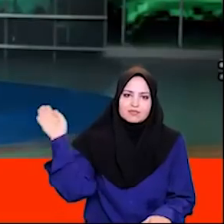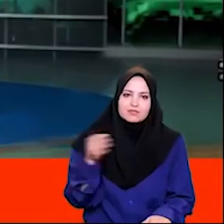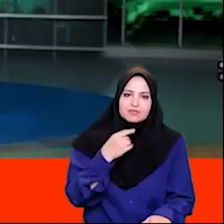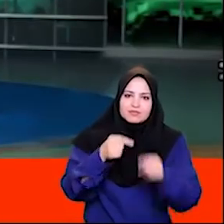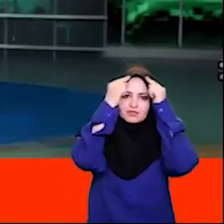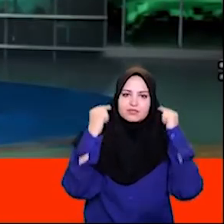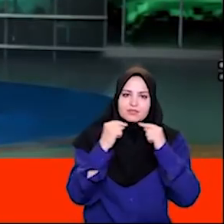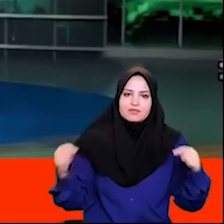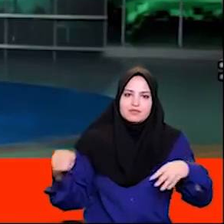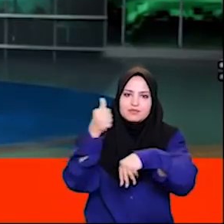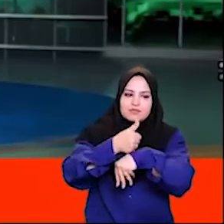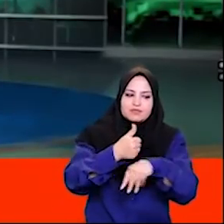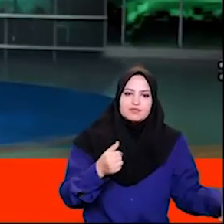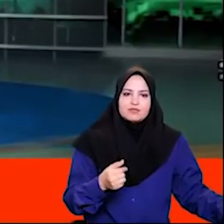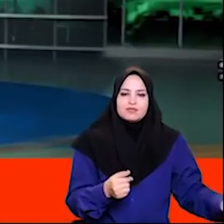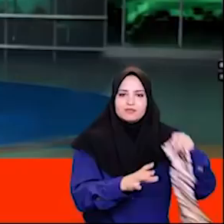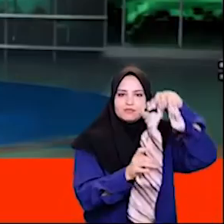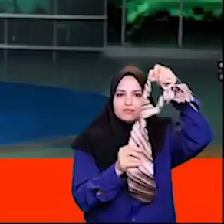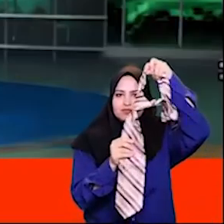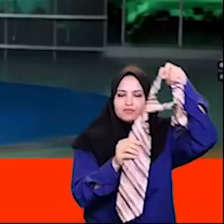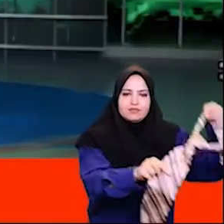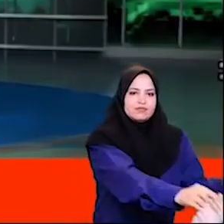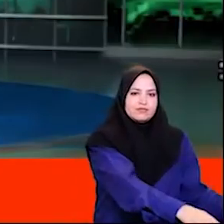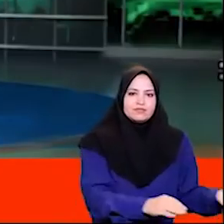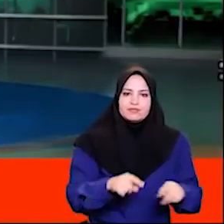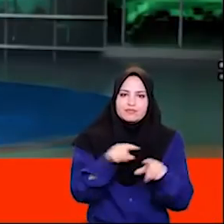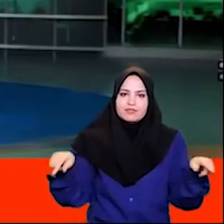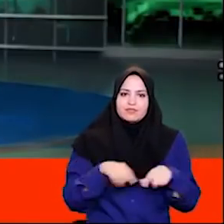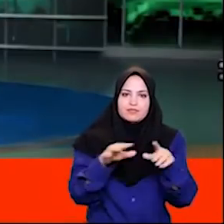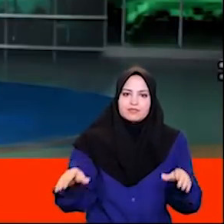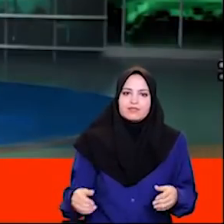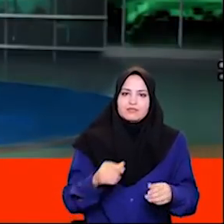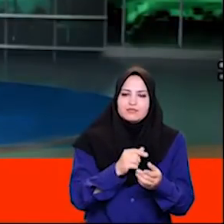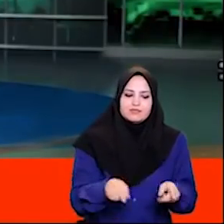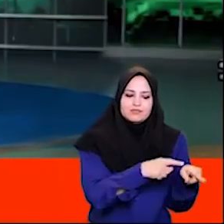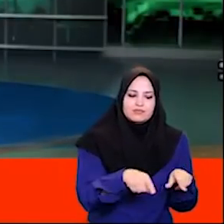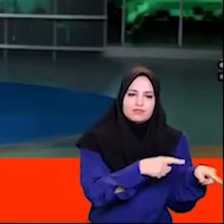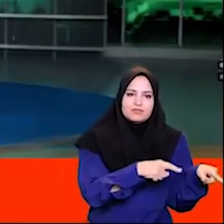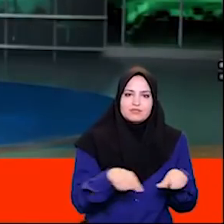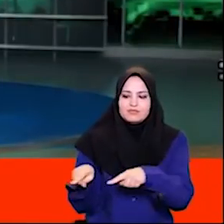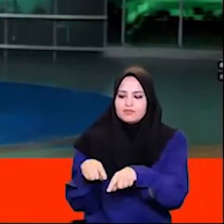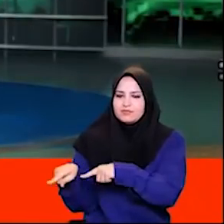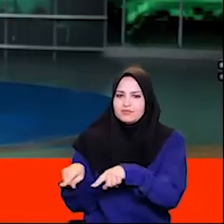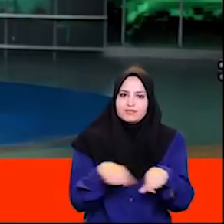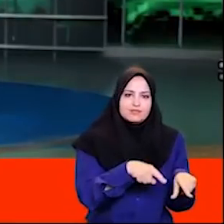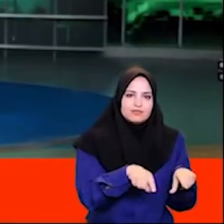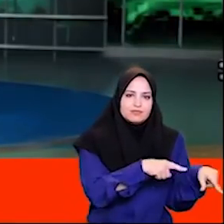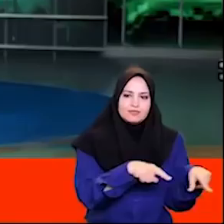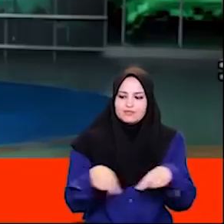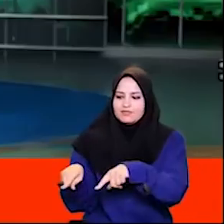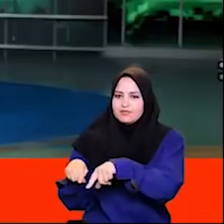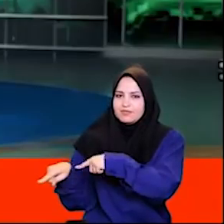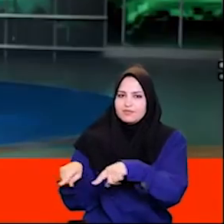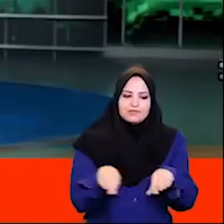بعد از آنکه خانم رئیس جمهور کرواسی تمام بازیکنان فرانسه و کرواسی را با شعر بغلی بگیر چیو بگیرم، بازیکنه